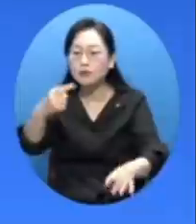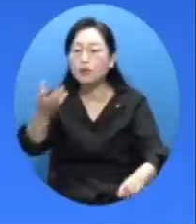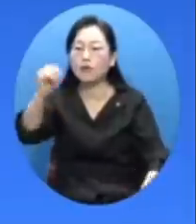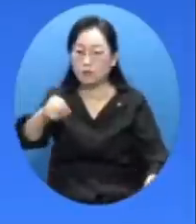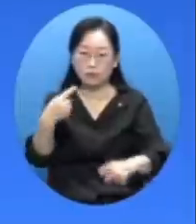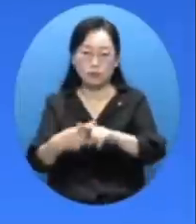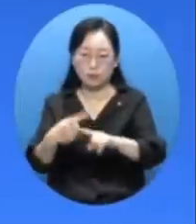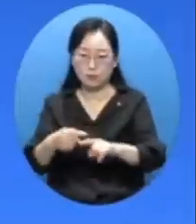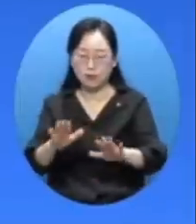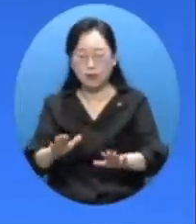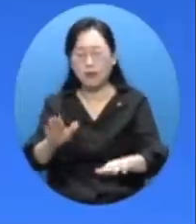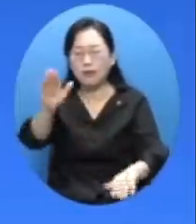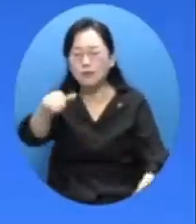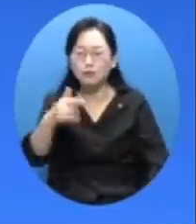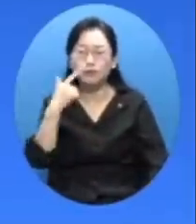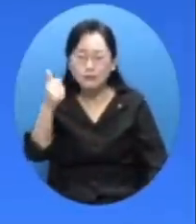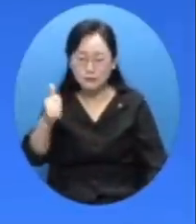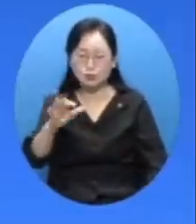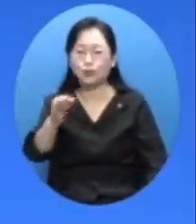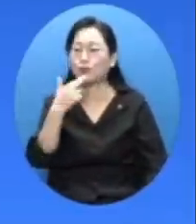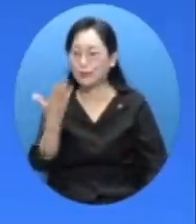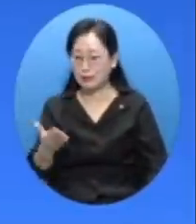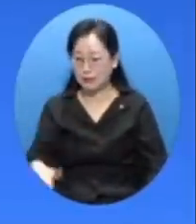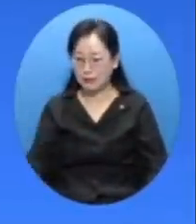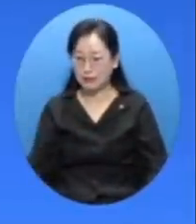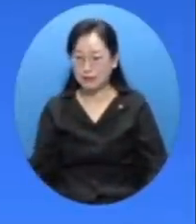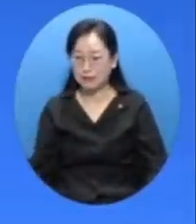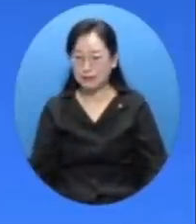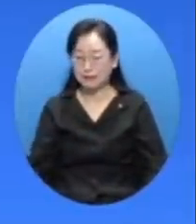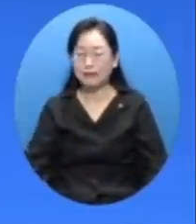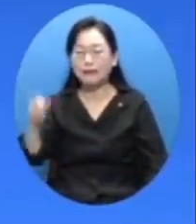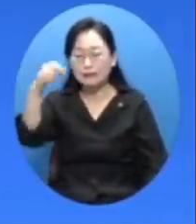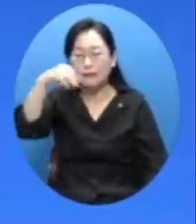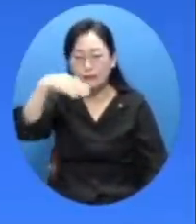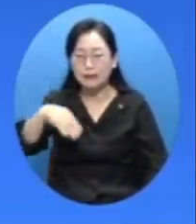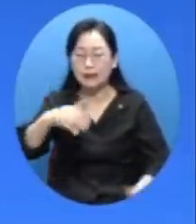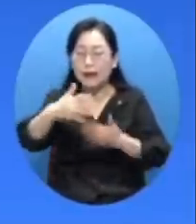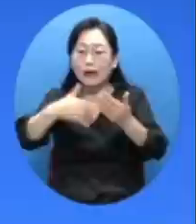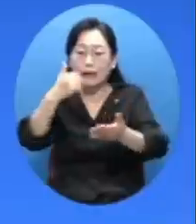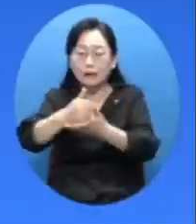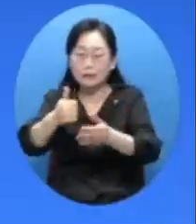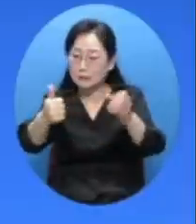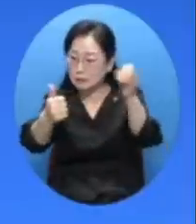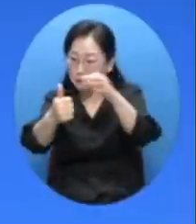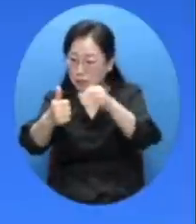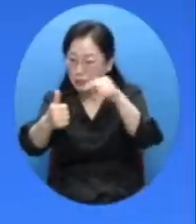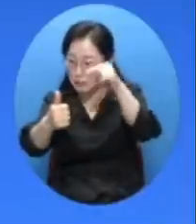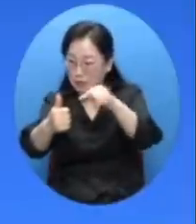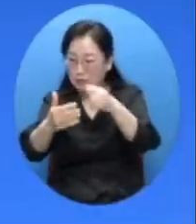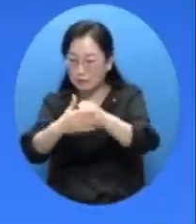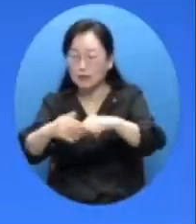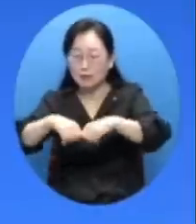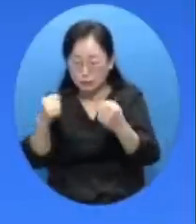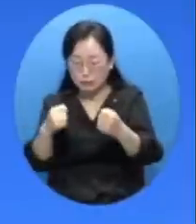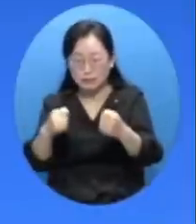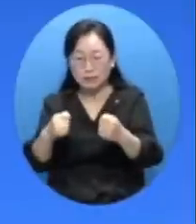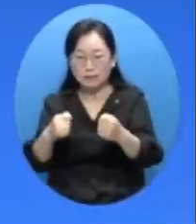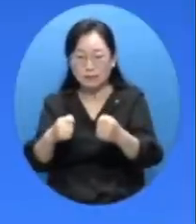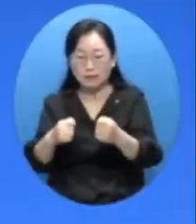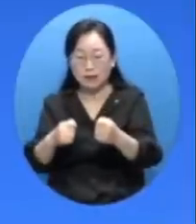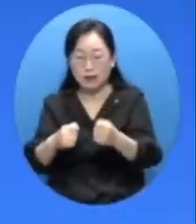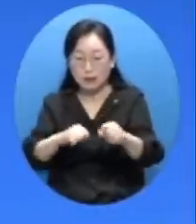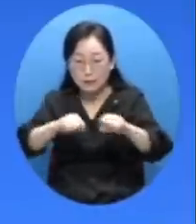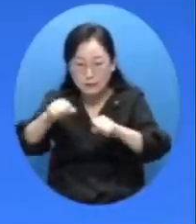없는데요. 그냥 하나님 문서라고 듣고 무턱대고 일을 진행하면 이것은 불가능한